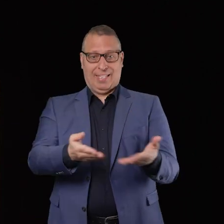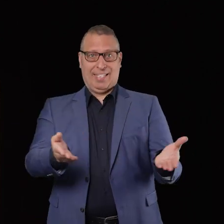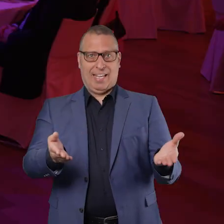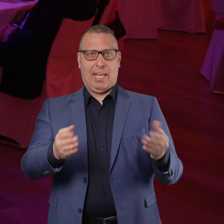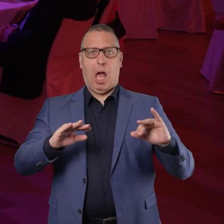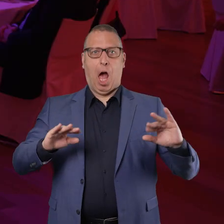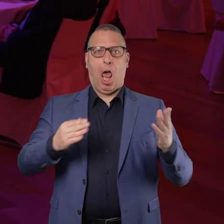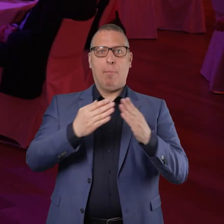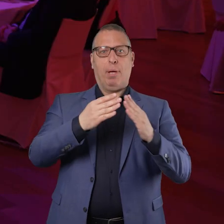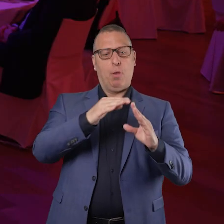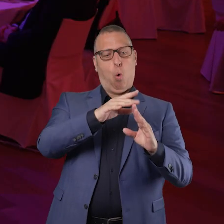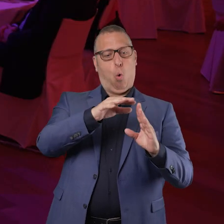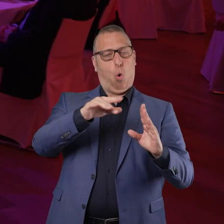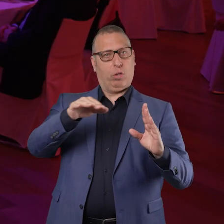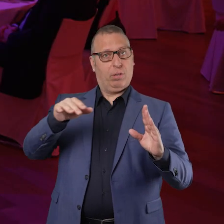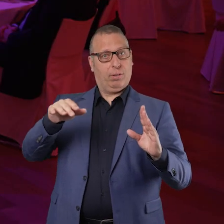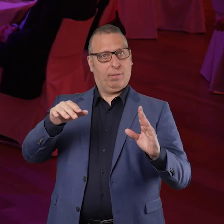Sie den Alpenhöhen,